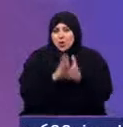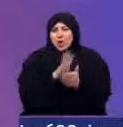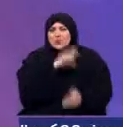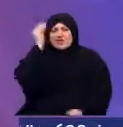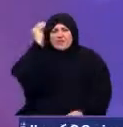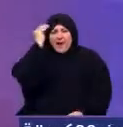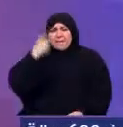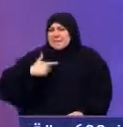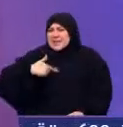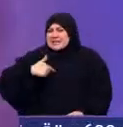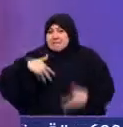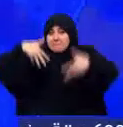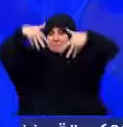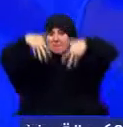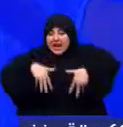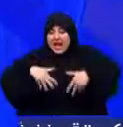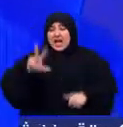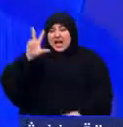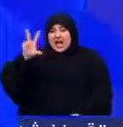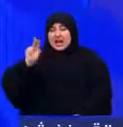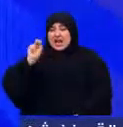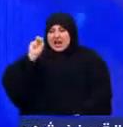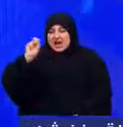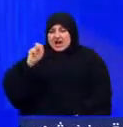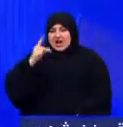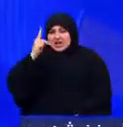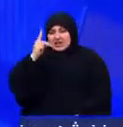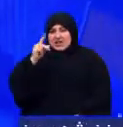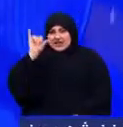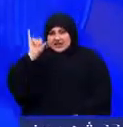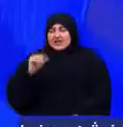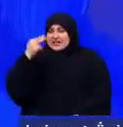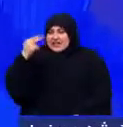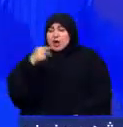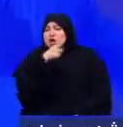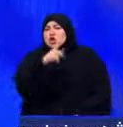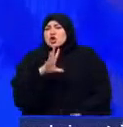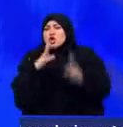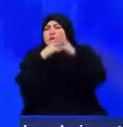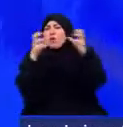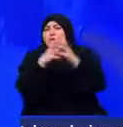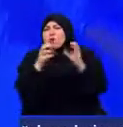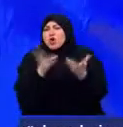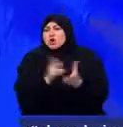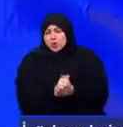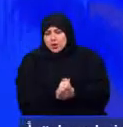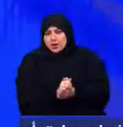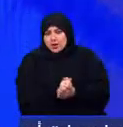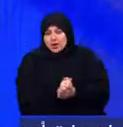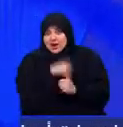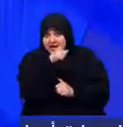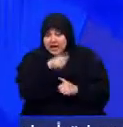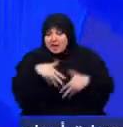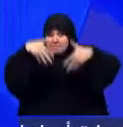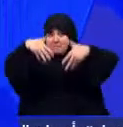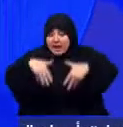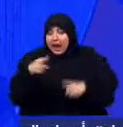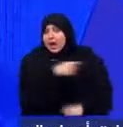مفهوم مناعة القطيع؟ نعم، مناعة القطيع هي المناعة